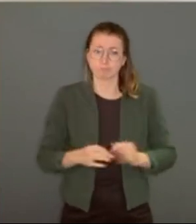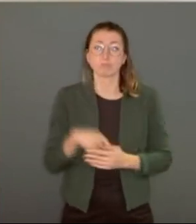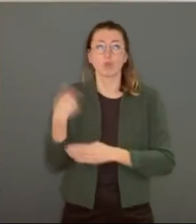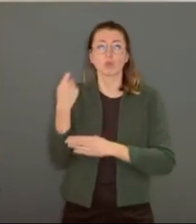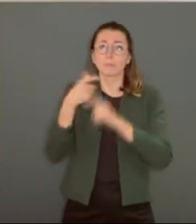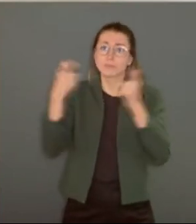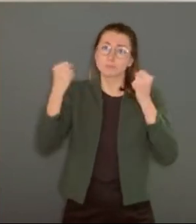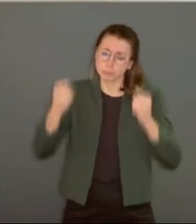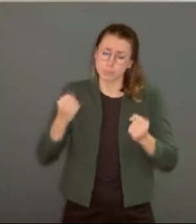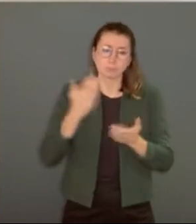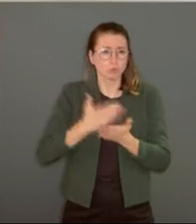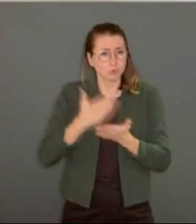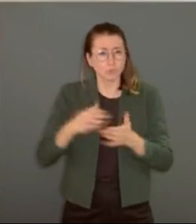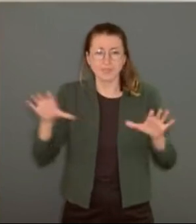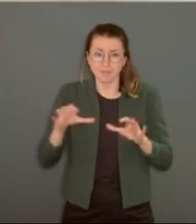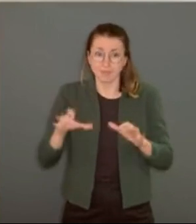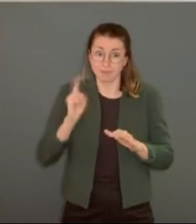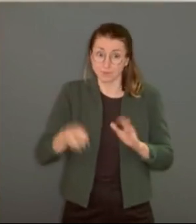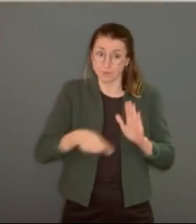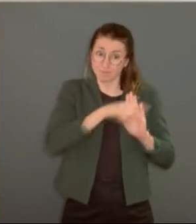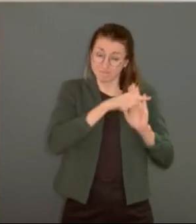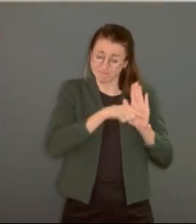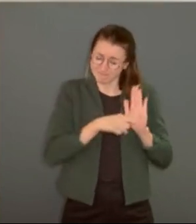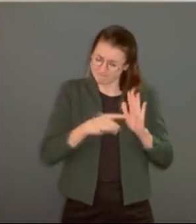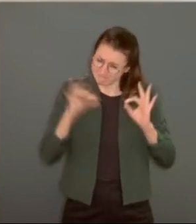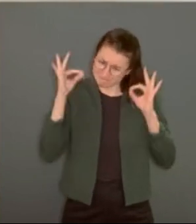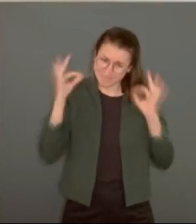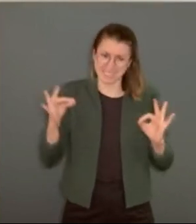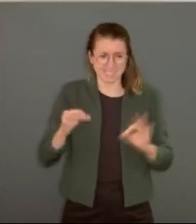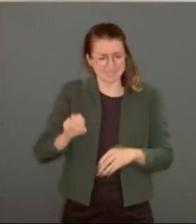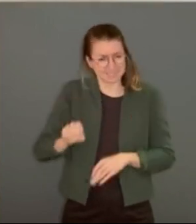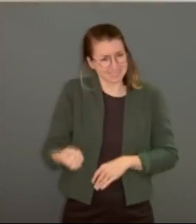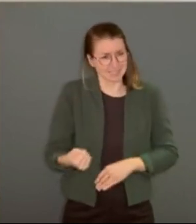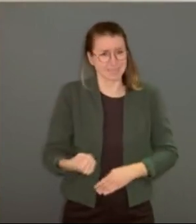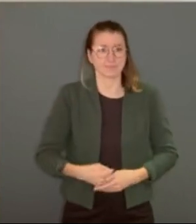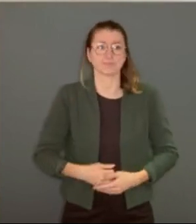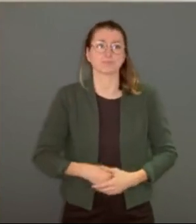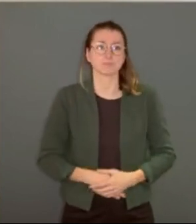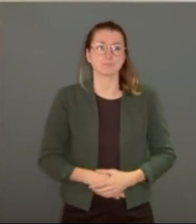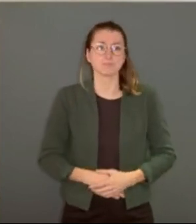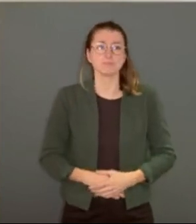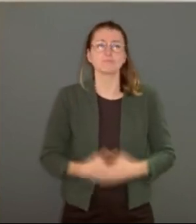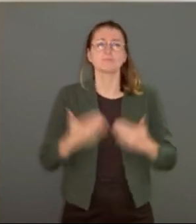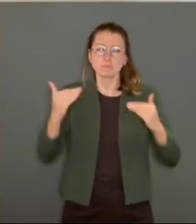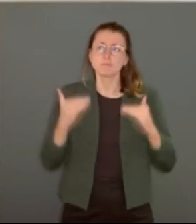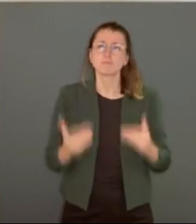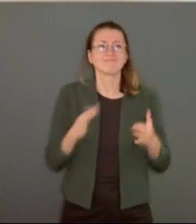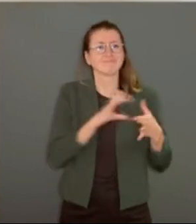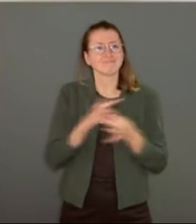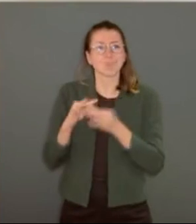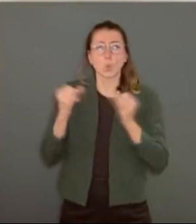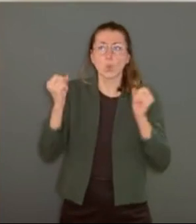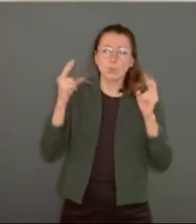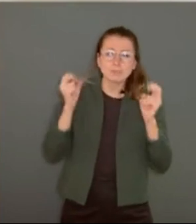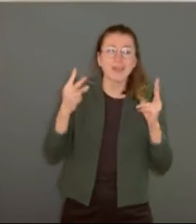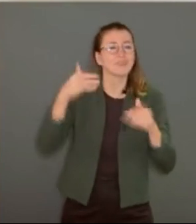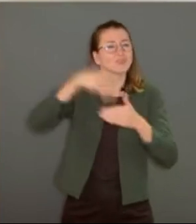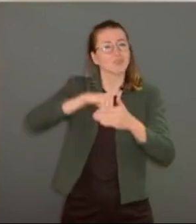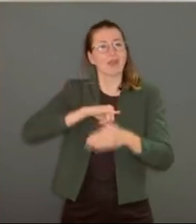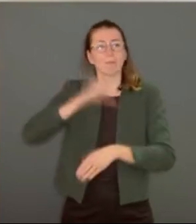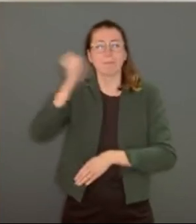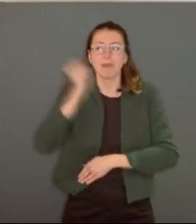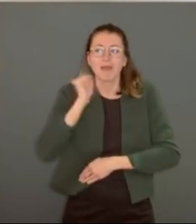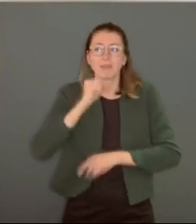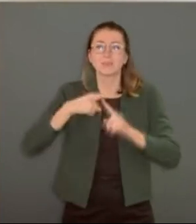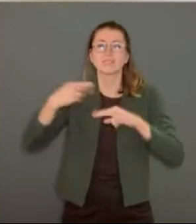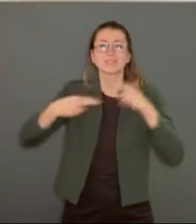naturellement respecter les règles de sécurité. Dans les hôtels, les bars et les restaurants seront fermés. Les